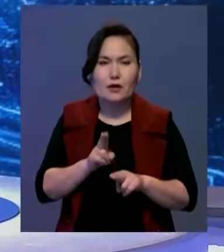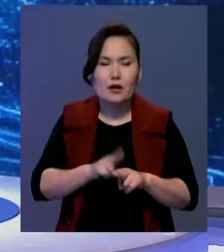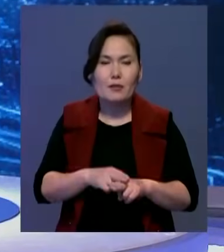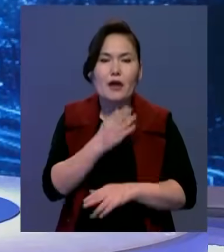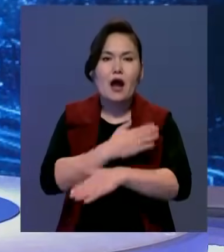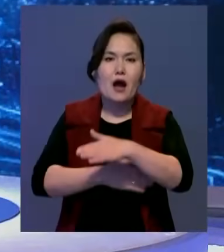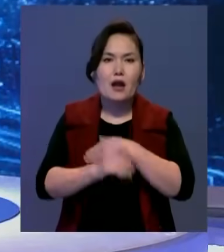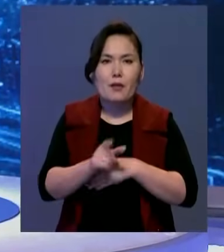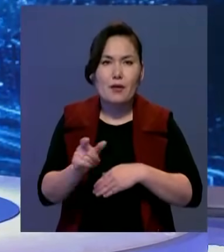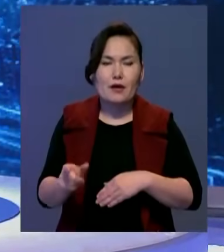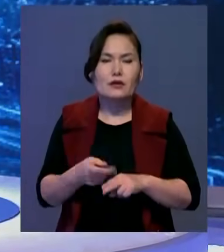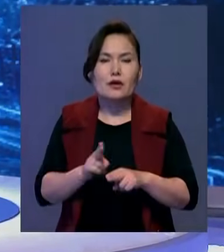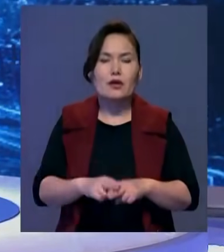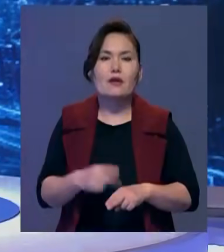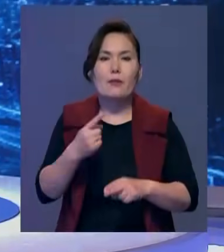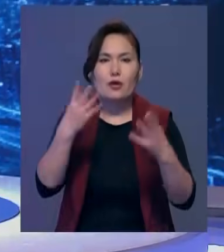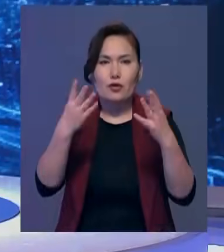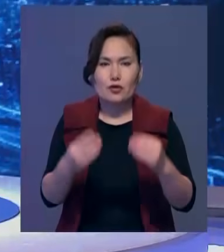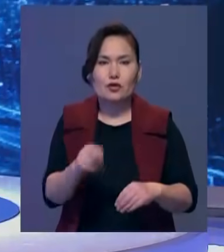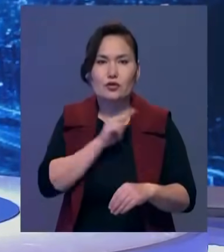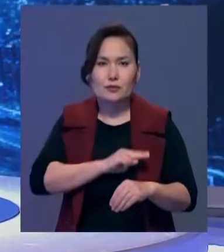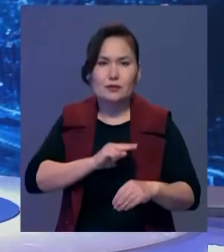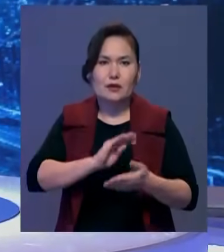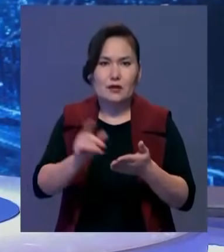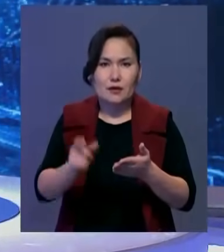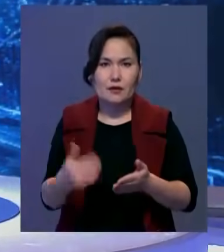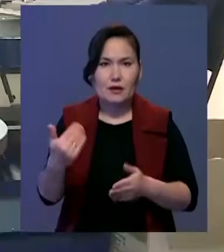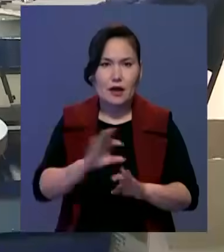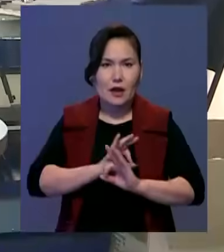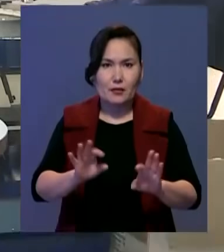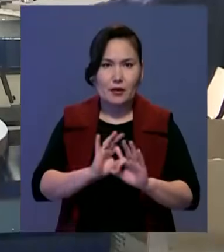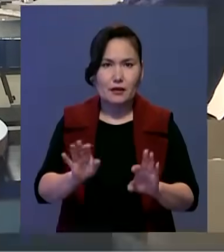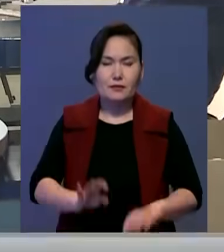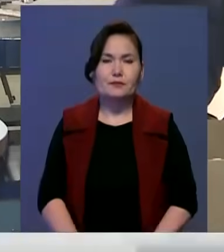құштар жандардың бір күндік жұмысы жайлы әріптесім баяндап береді.